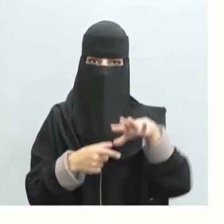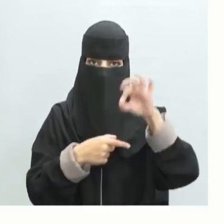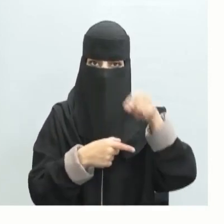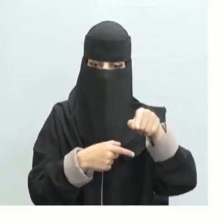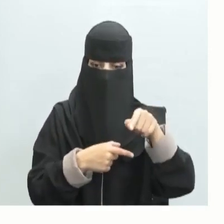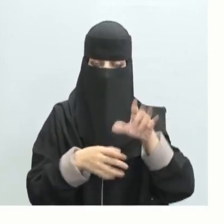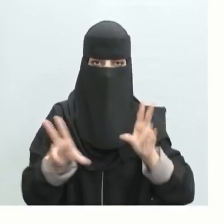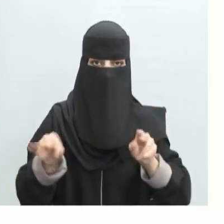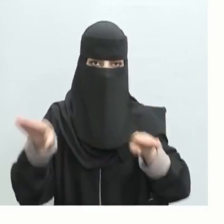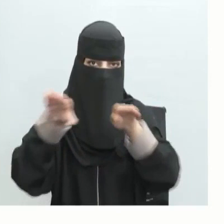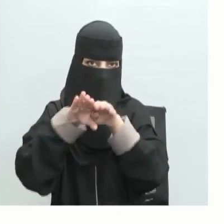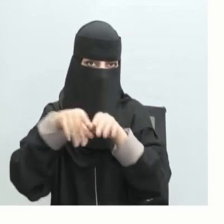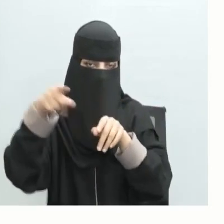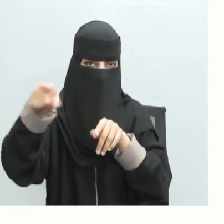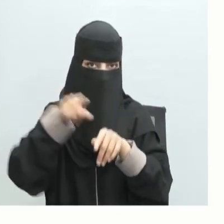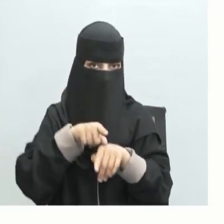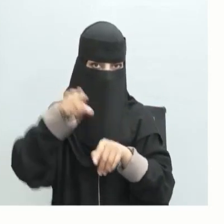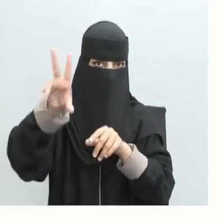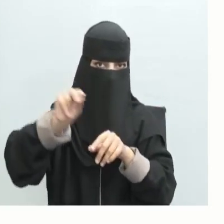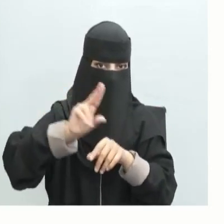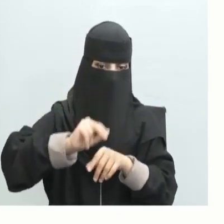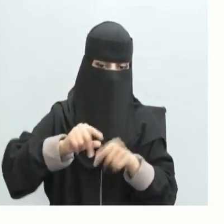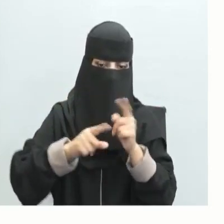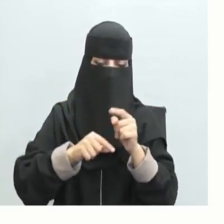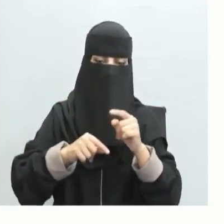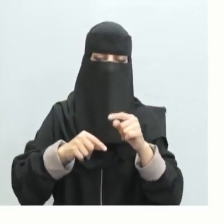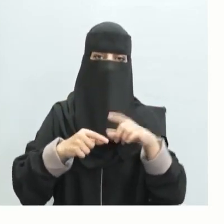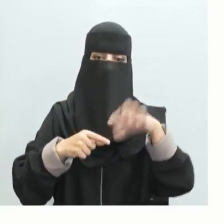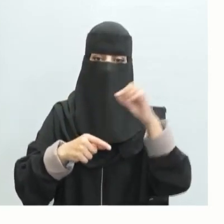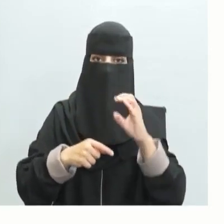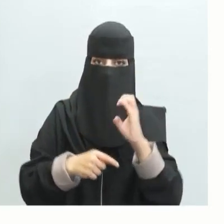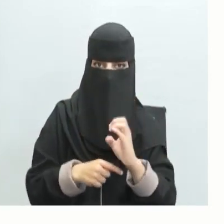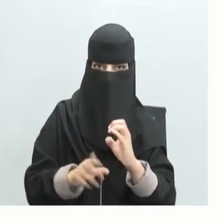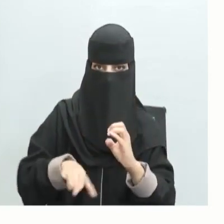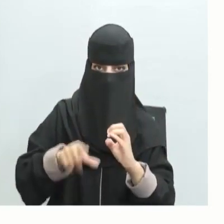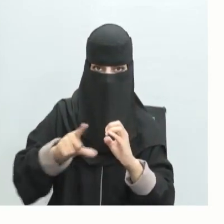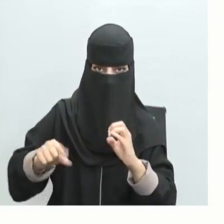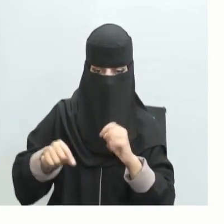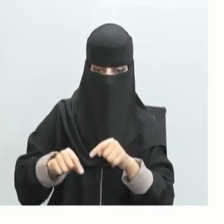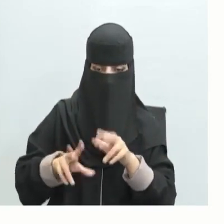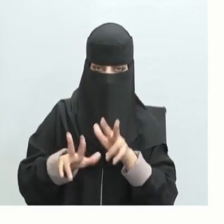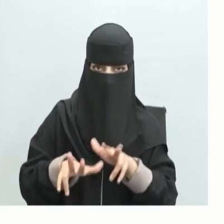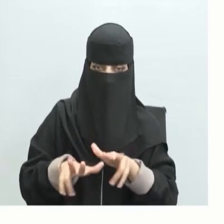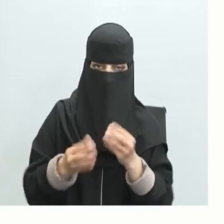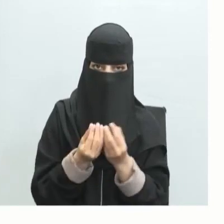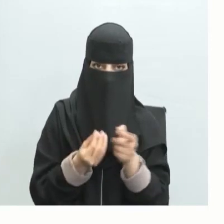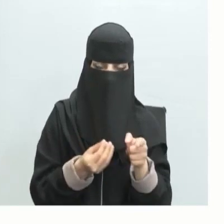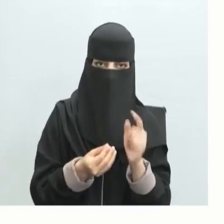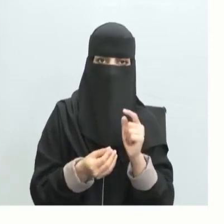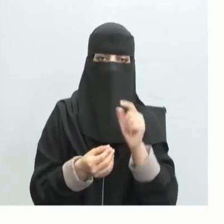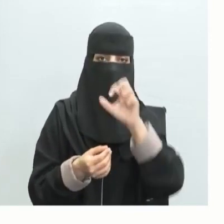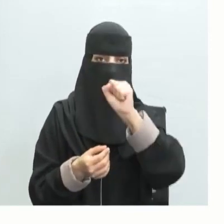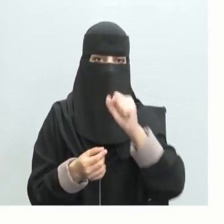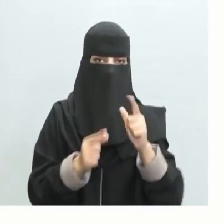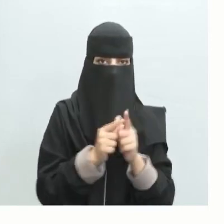يعتبر متطابق الضلعين والضلع سي ايضا هو سيكون بنسبه ثابته مع الاي ومع البي